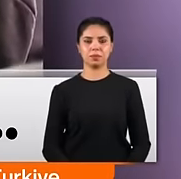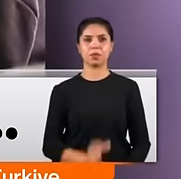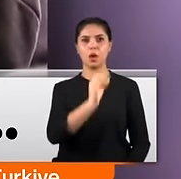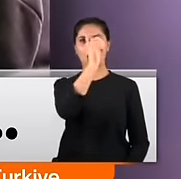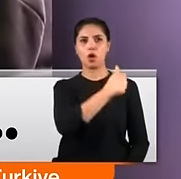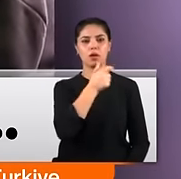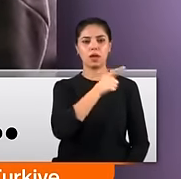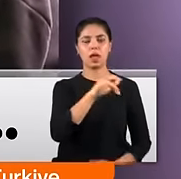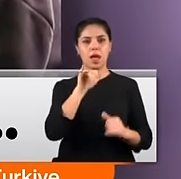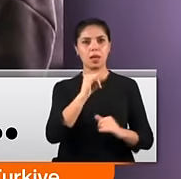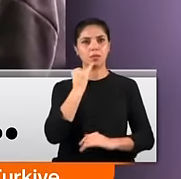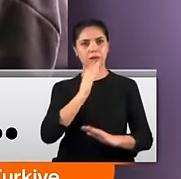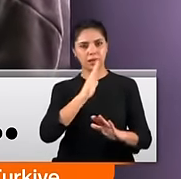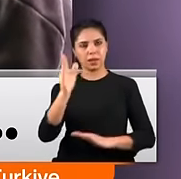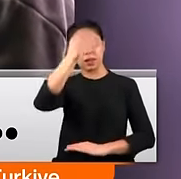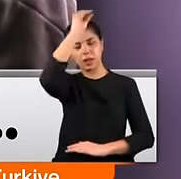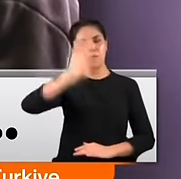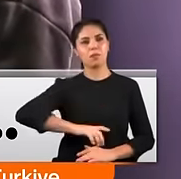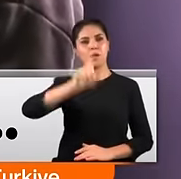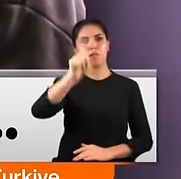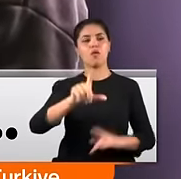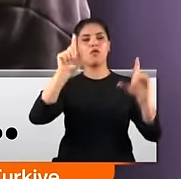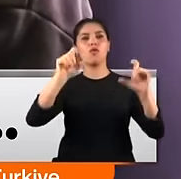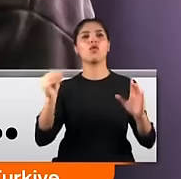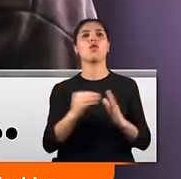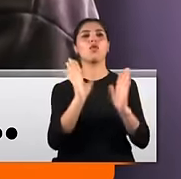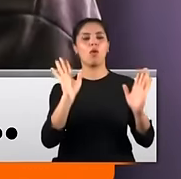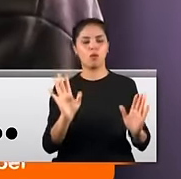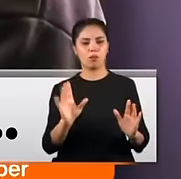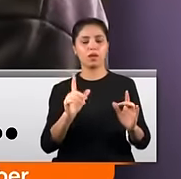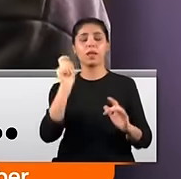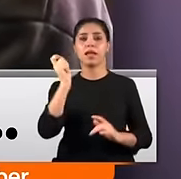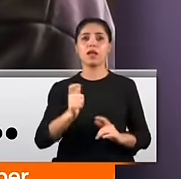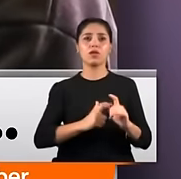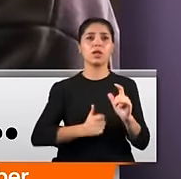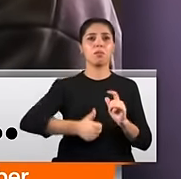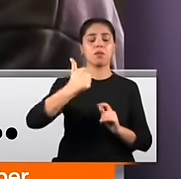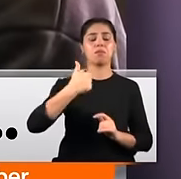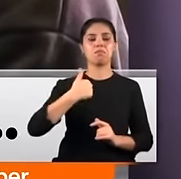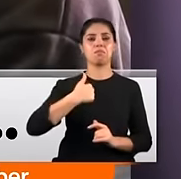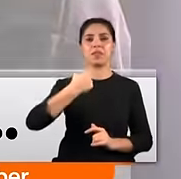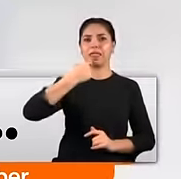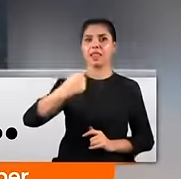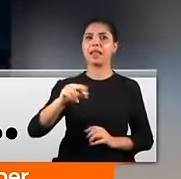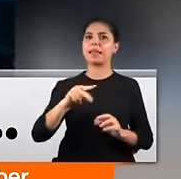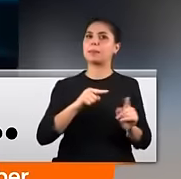Özel ise aynı ziyarette İmamoğlu'na yer vermediği karelerde gerçek genel başkanın kendisi olduğunu vurgular